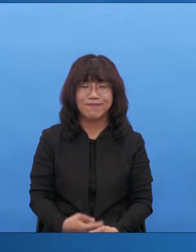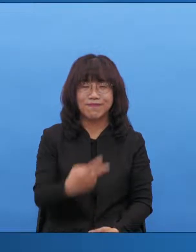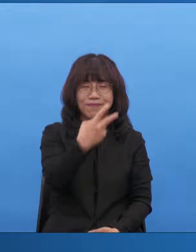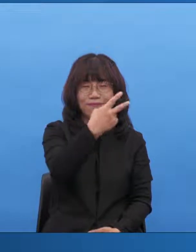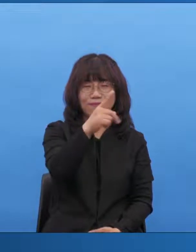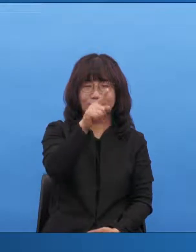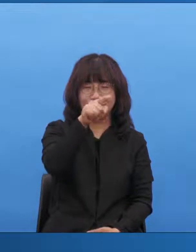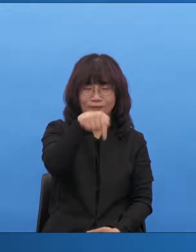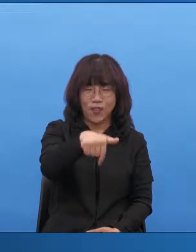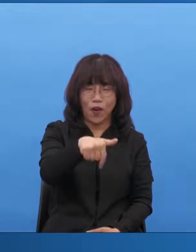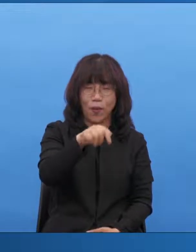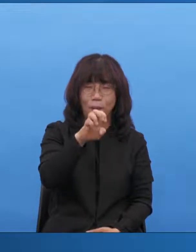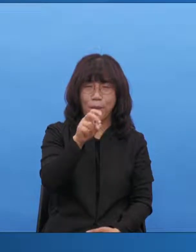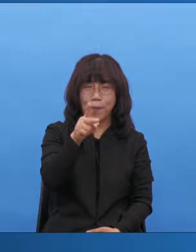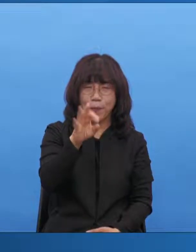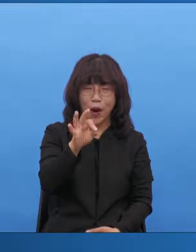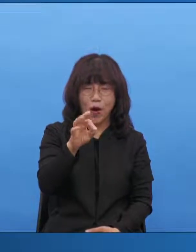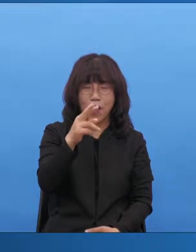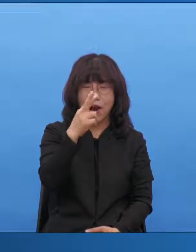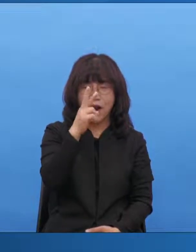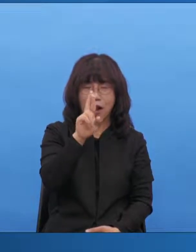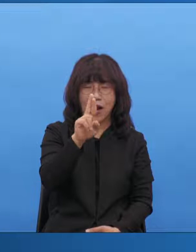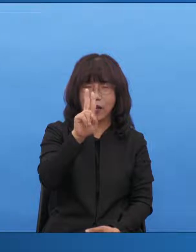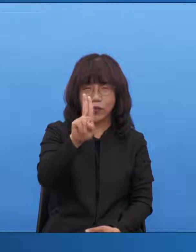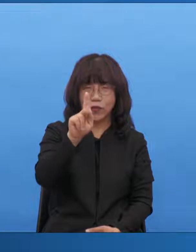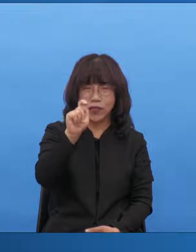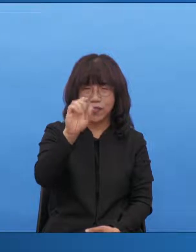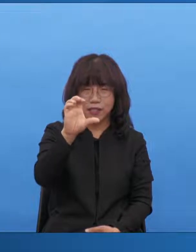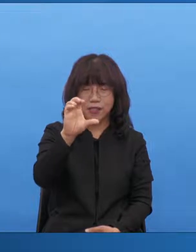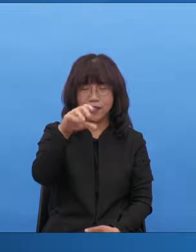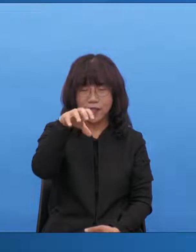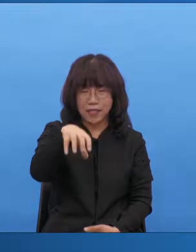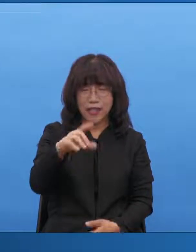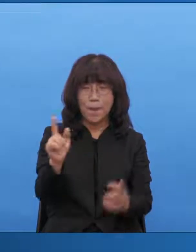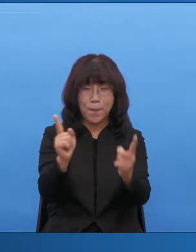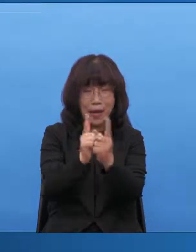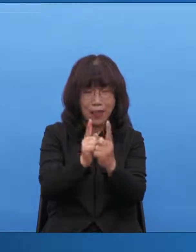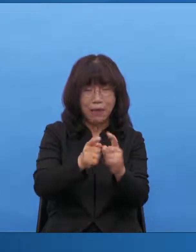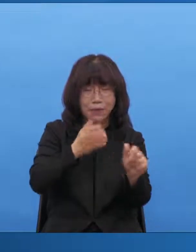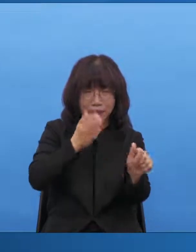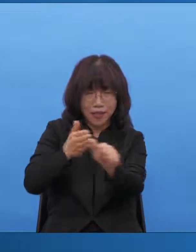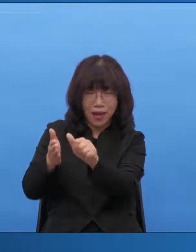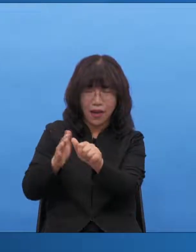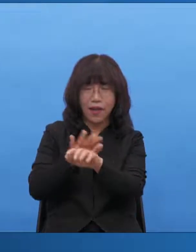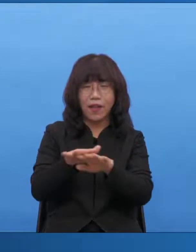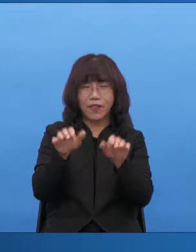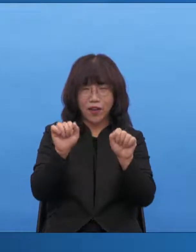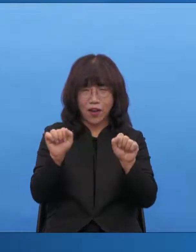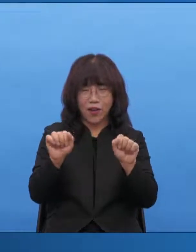덕평 IoTC에서 만나요. 안녕.